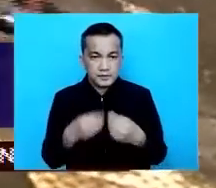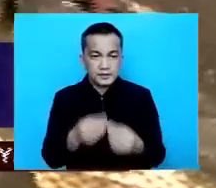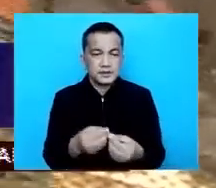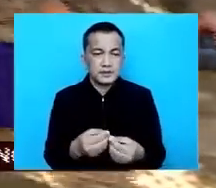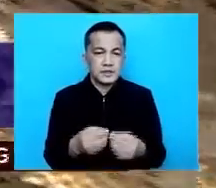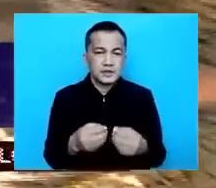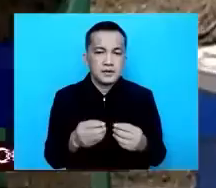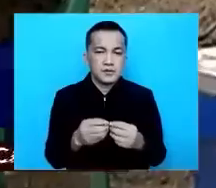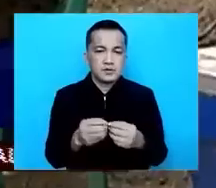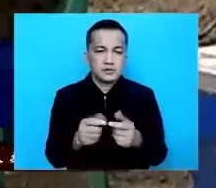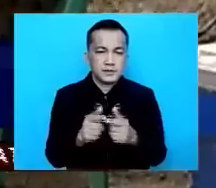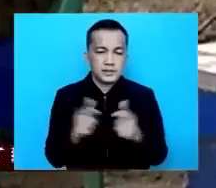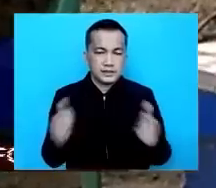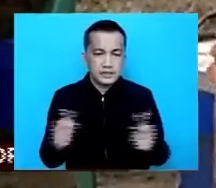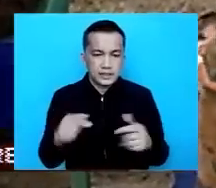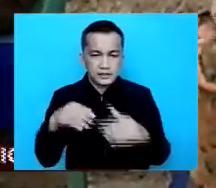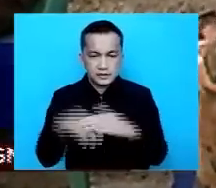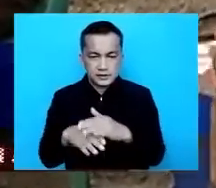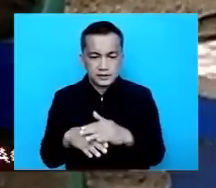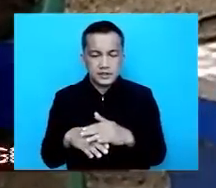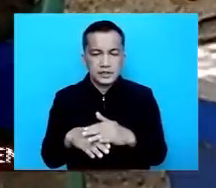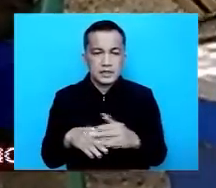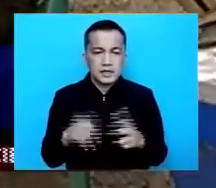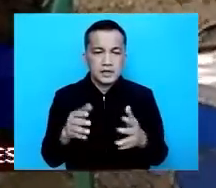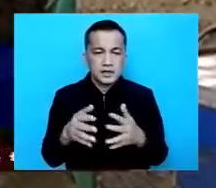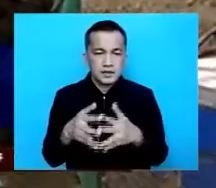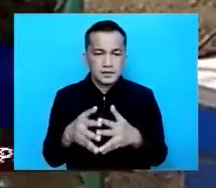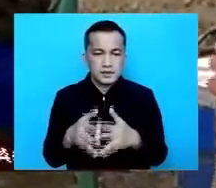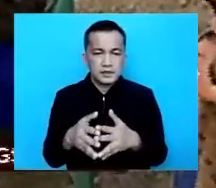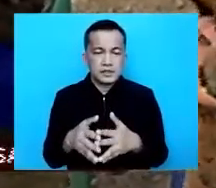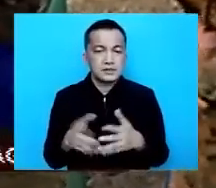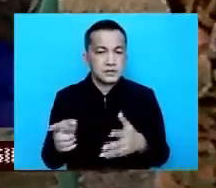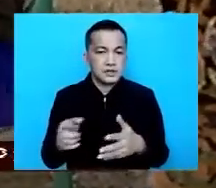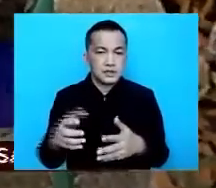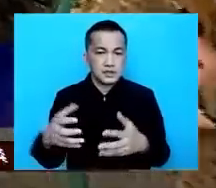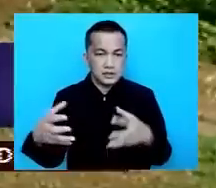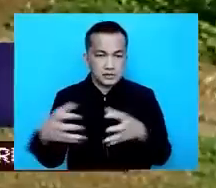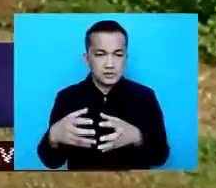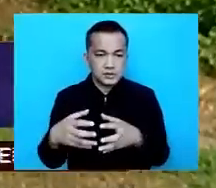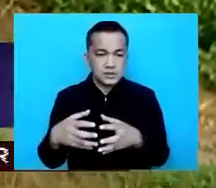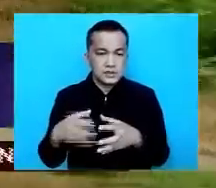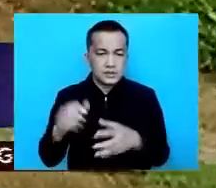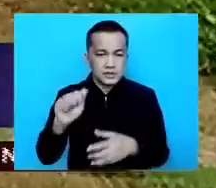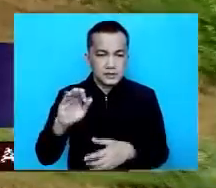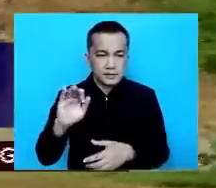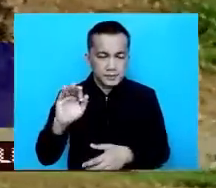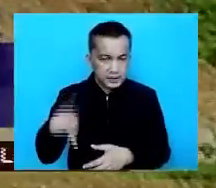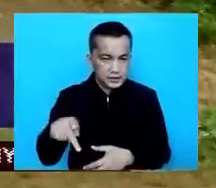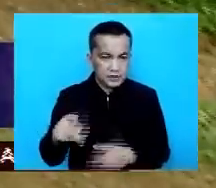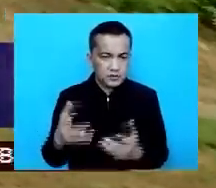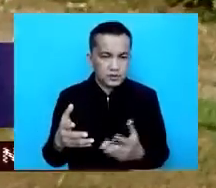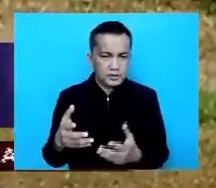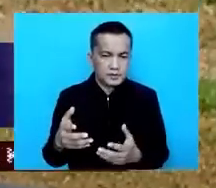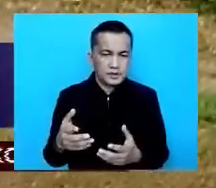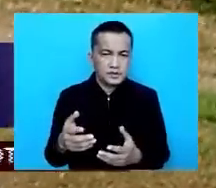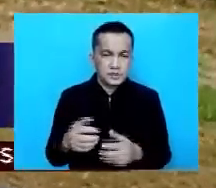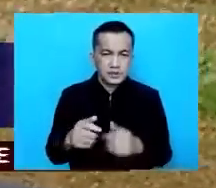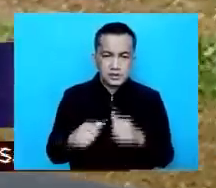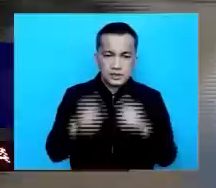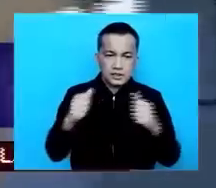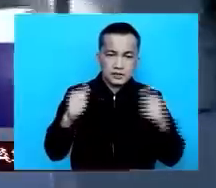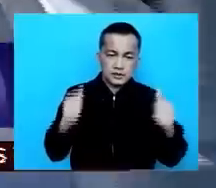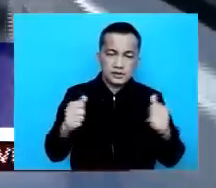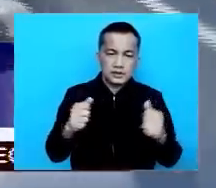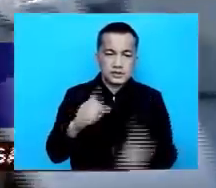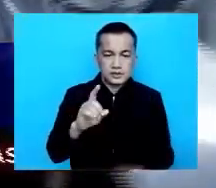malawak na access ang Amerika sa mga kampo ng Armed Forces of the Philippines. Wala pang inaanunsyo ang Department of National